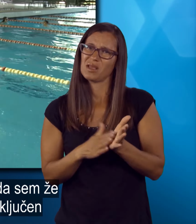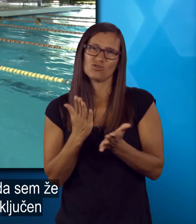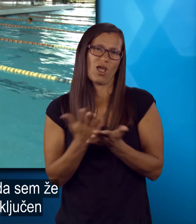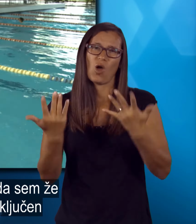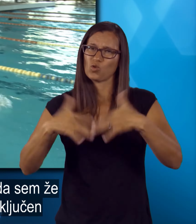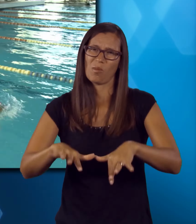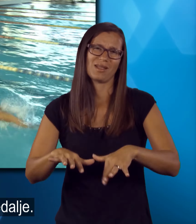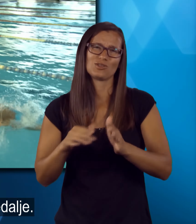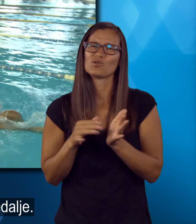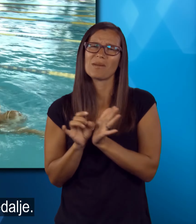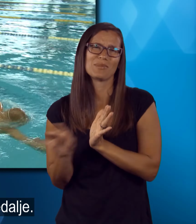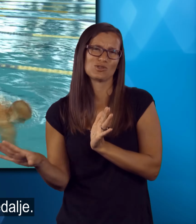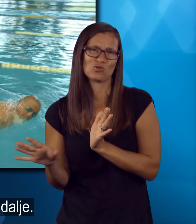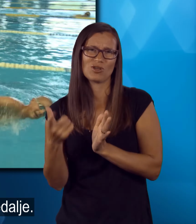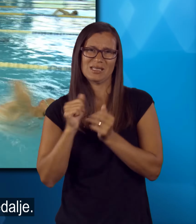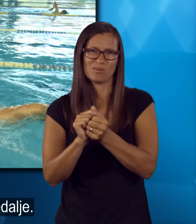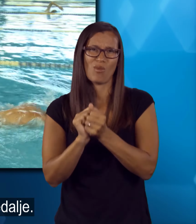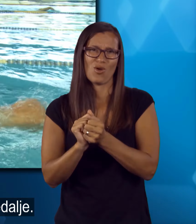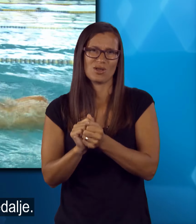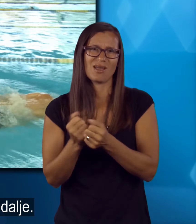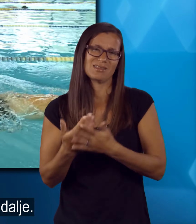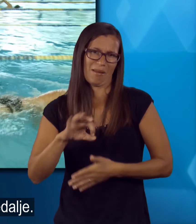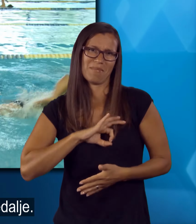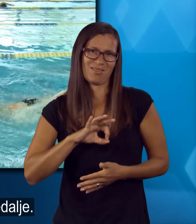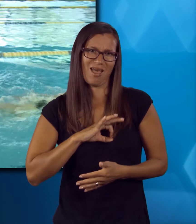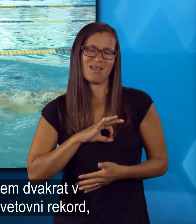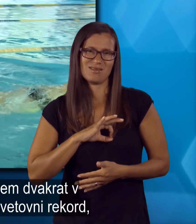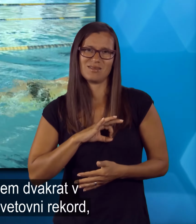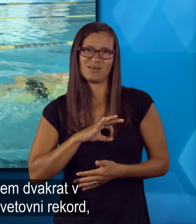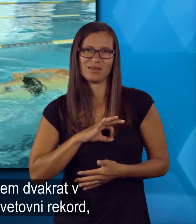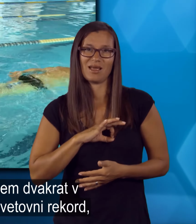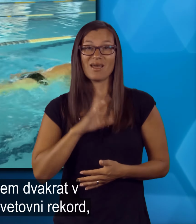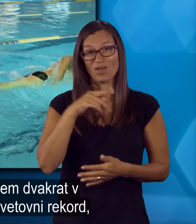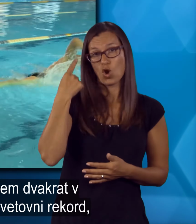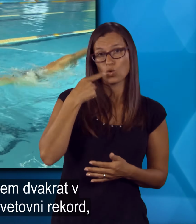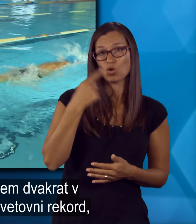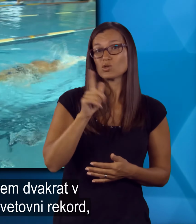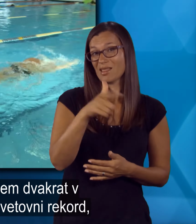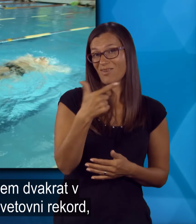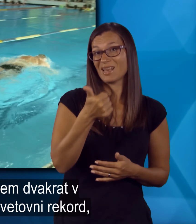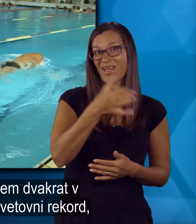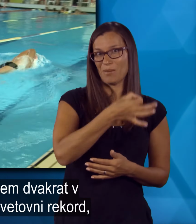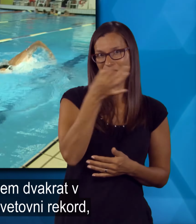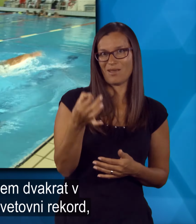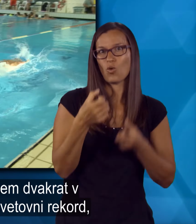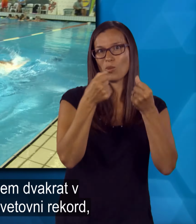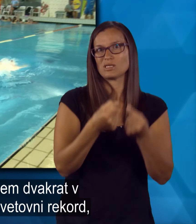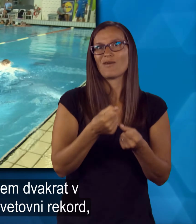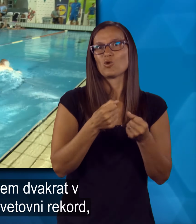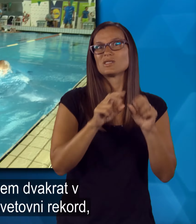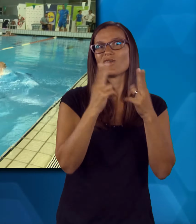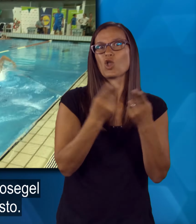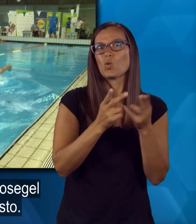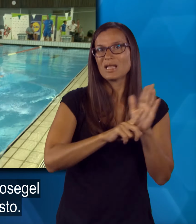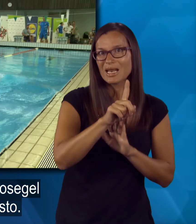avtomatično izključen iz boja za medalje. Recimo v Londonu sem dvakrat v ene dnevo postavil svetovni